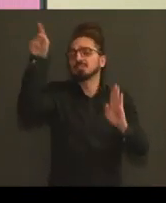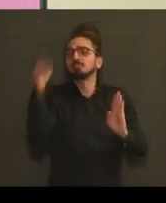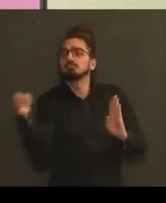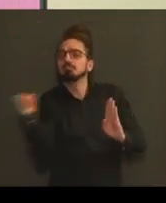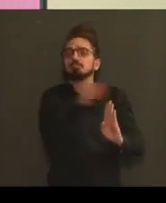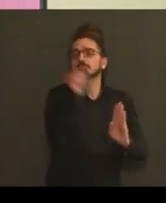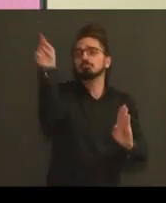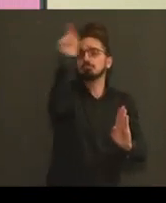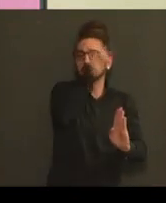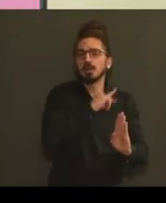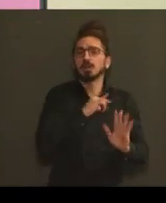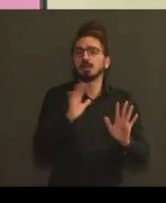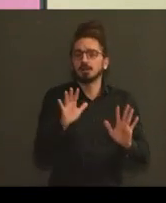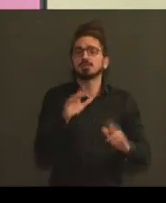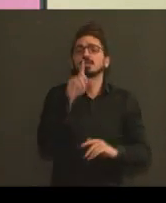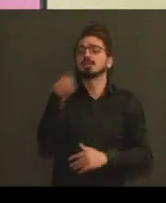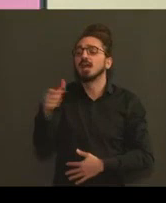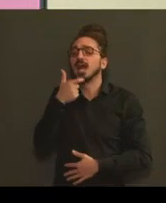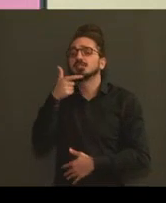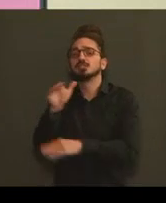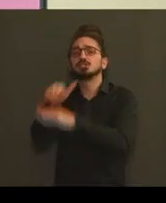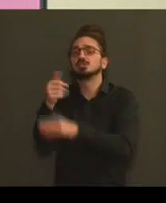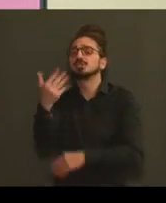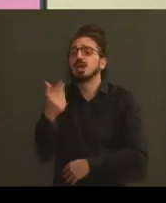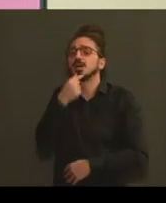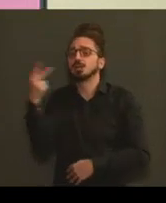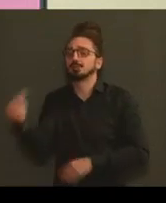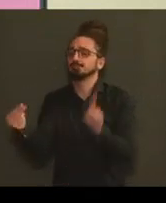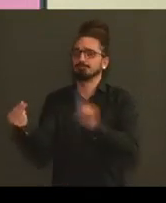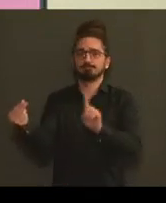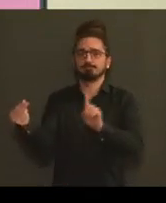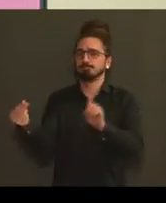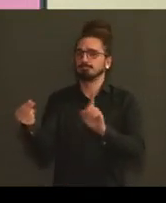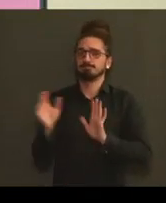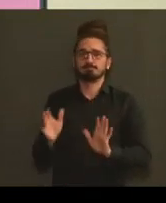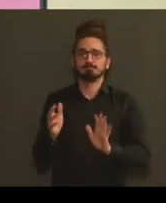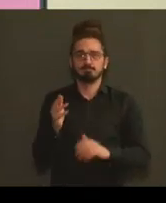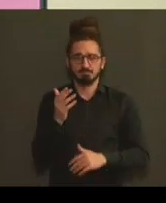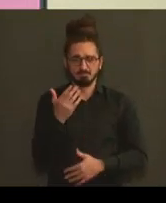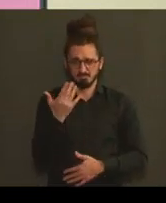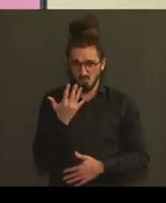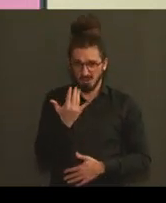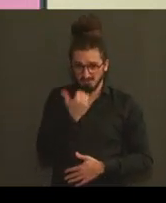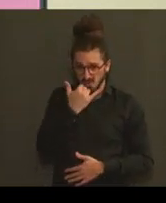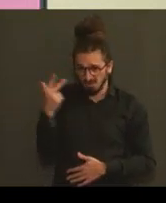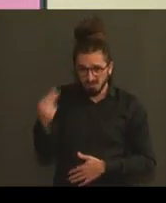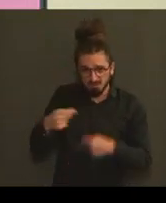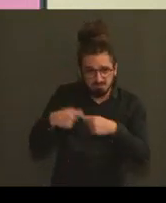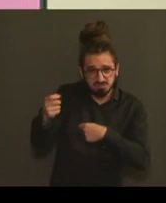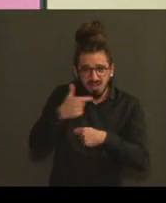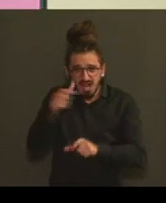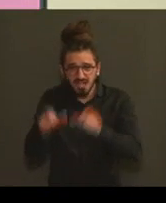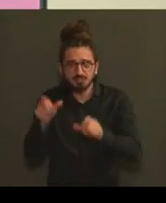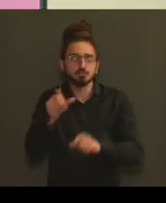ans. Ceci n'est pas le fait que ce vaccin ne fonctionne pas ou ne pose des problèmes chez les personnes dans les tranches d'âge les plus